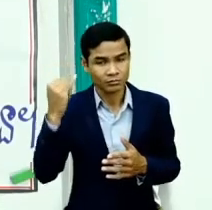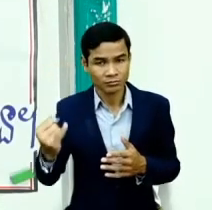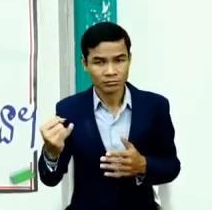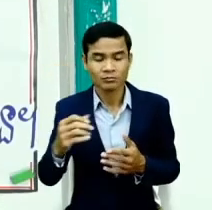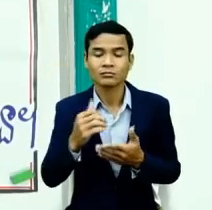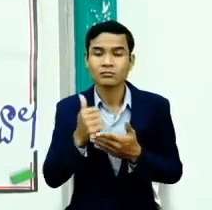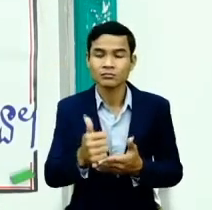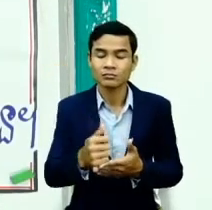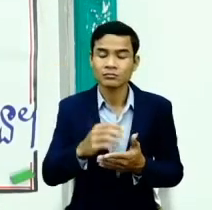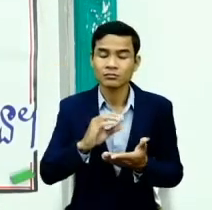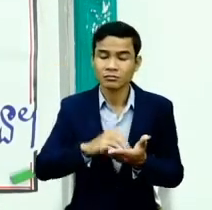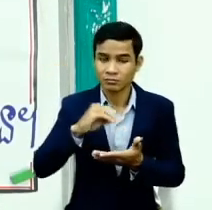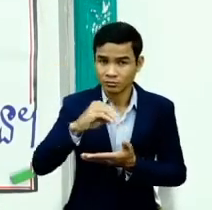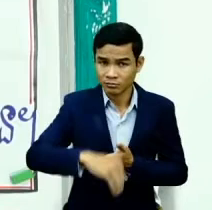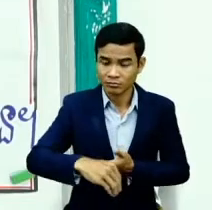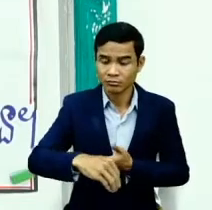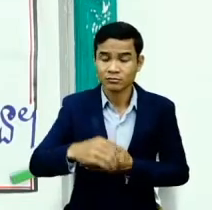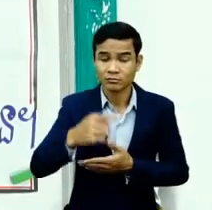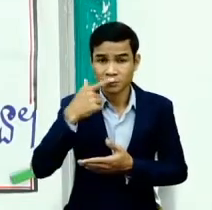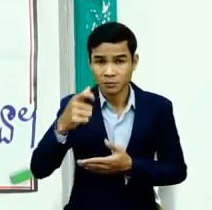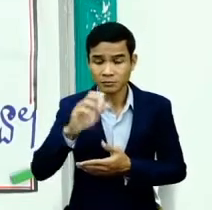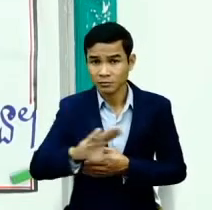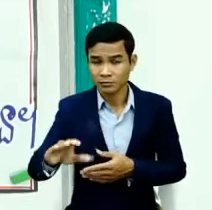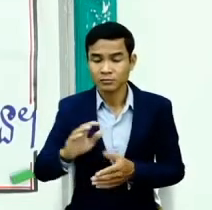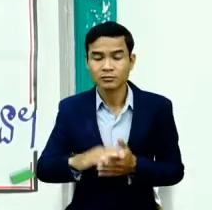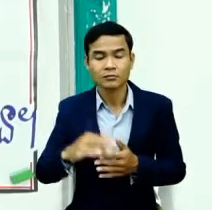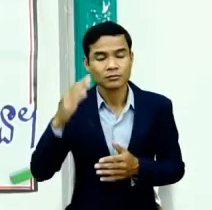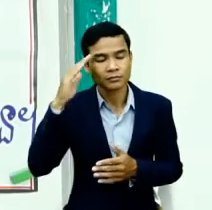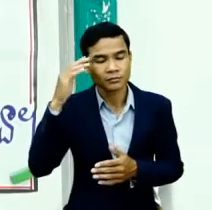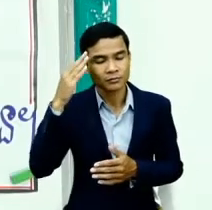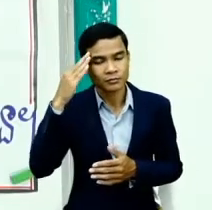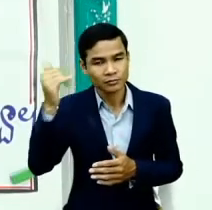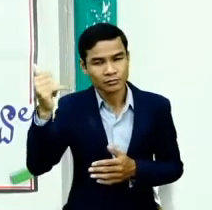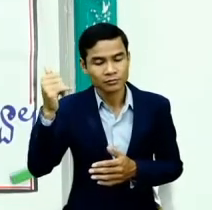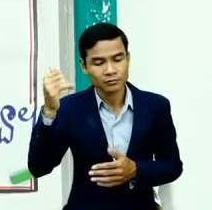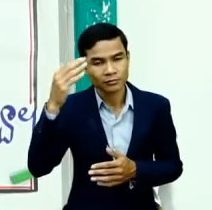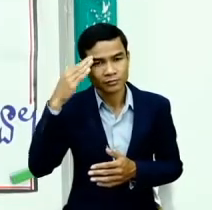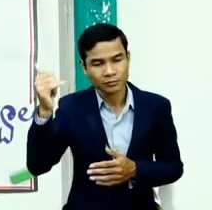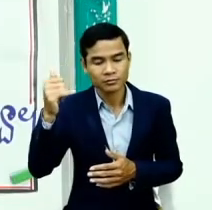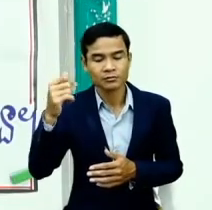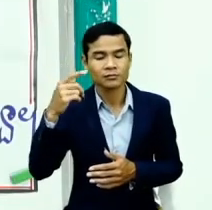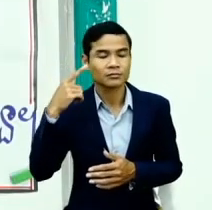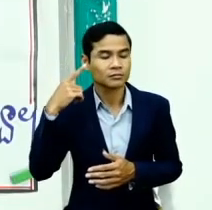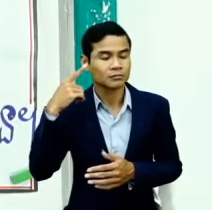à là con cực mớ hai tụi với ban chị ốt nó có chuối đam đầm nằm ở bố con